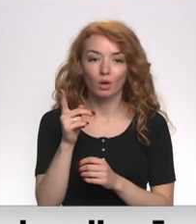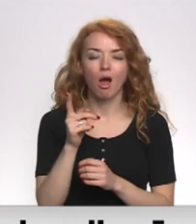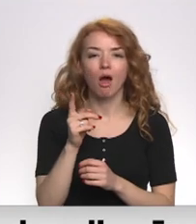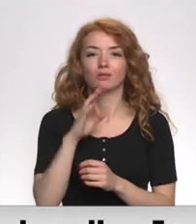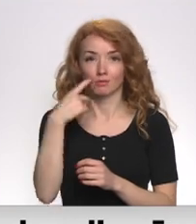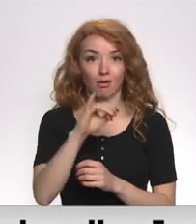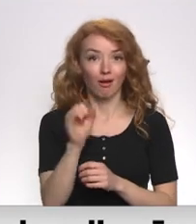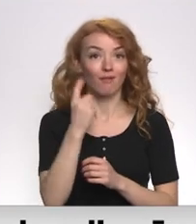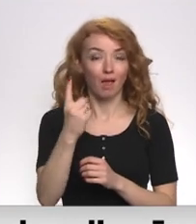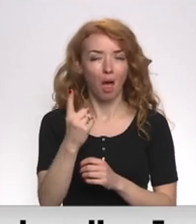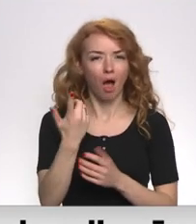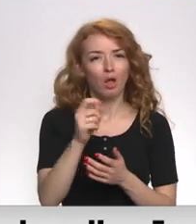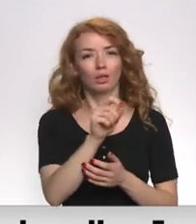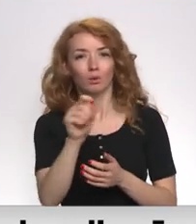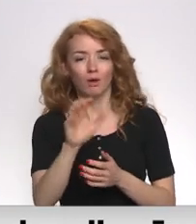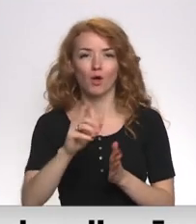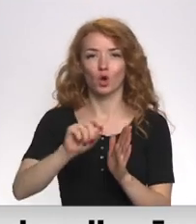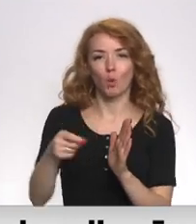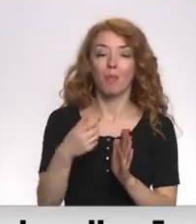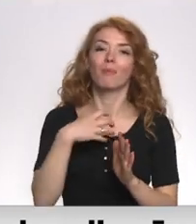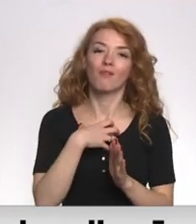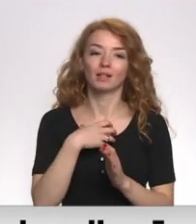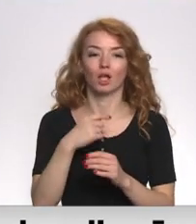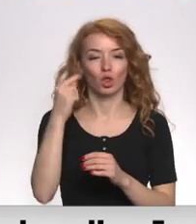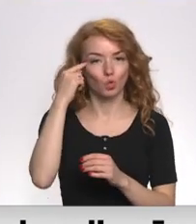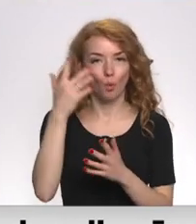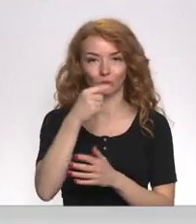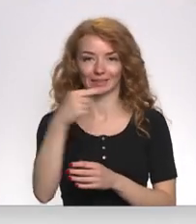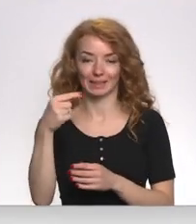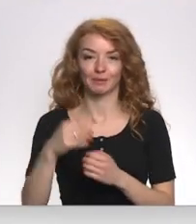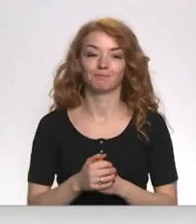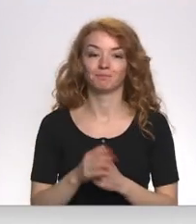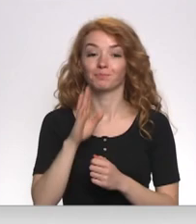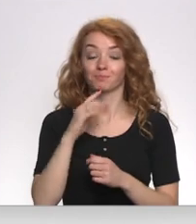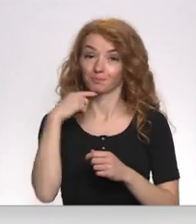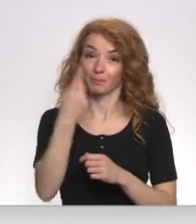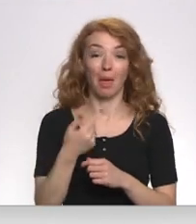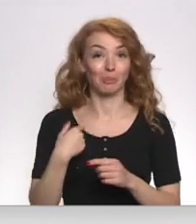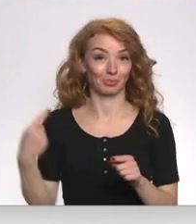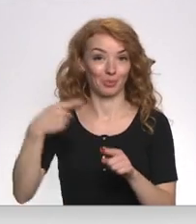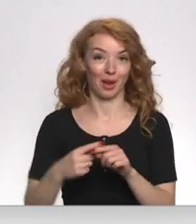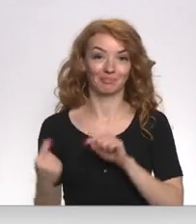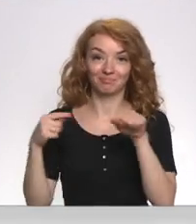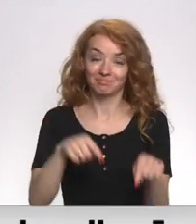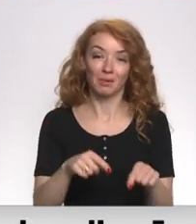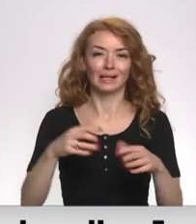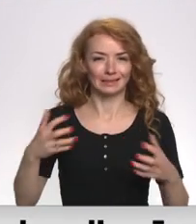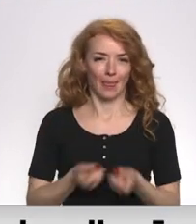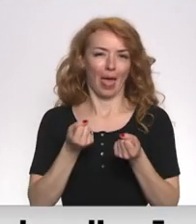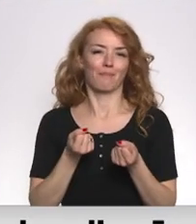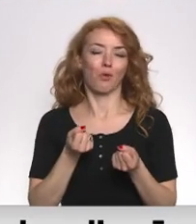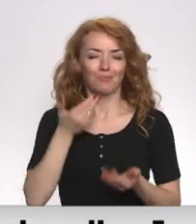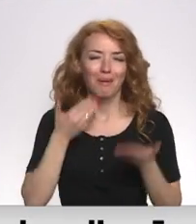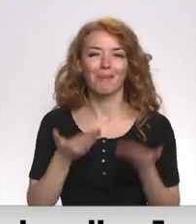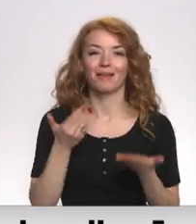komati vai domzīmes. Paliku pie komatiem, vajadzēja domzīmes. Es pirmo reizi vienkārši sadūšojos un domāju, nu,